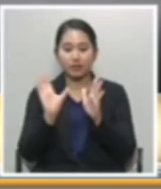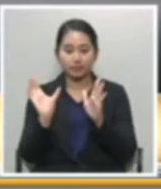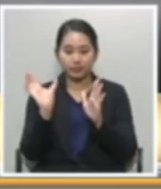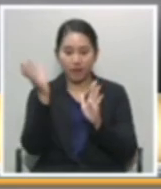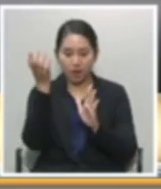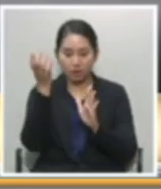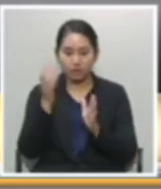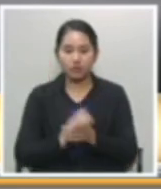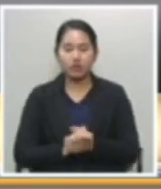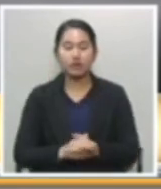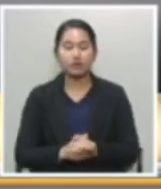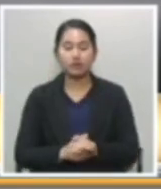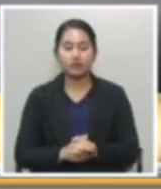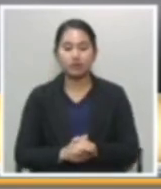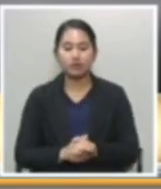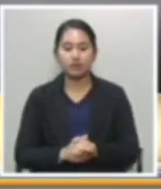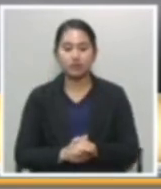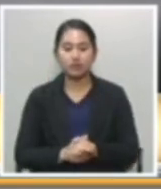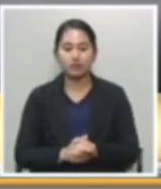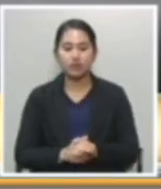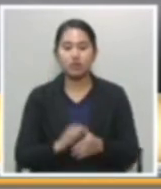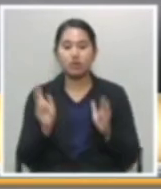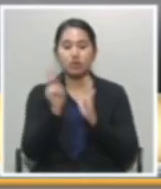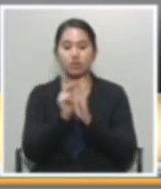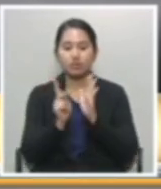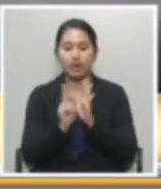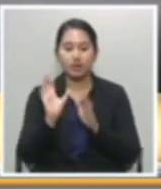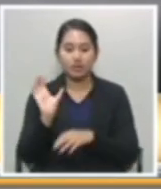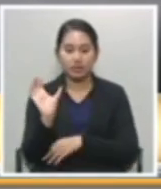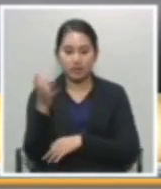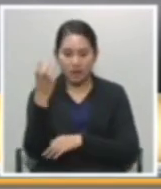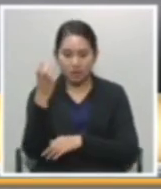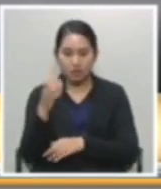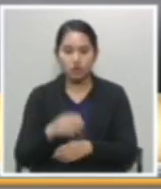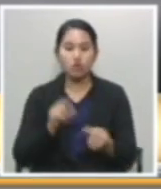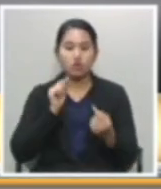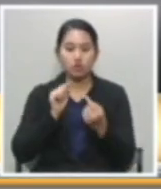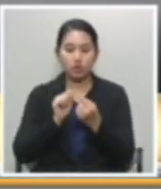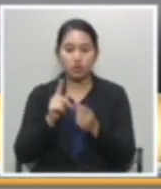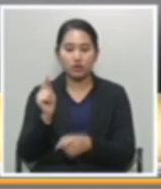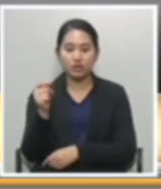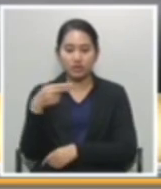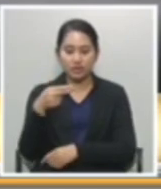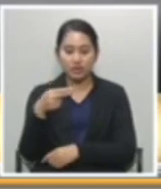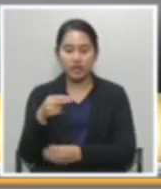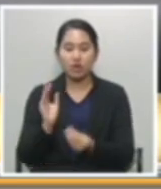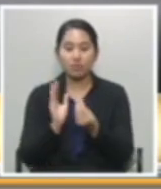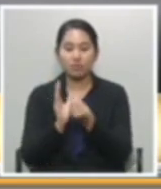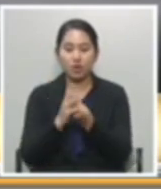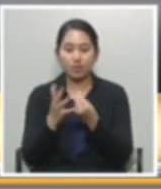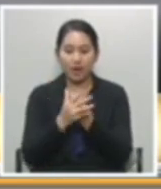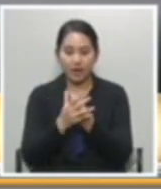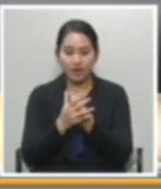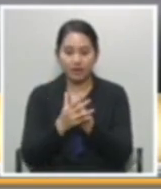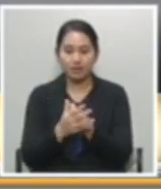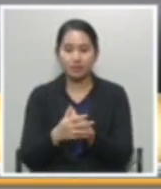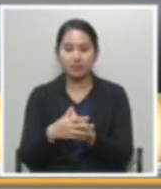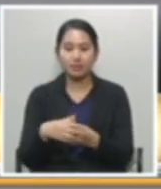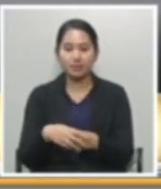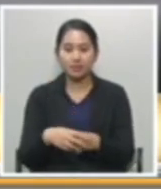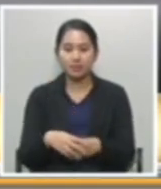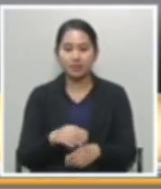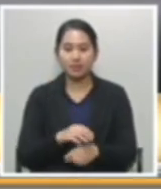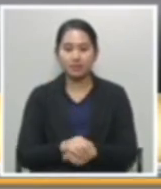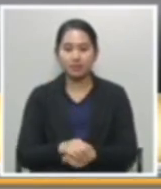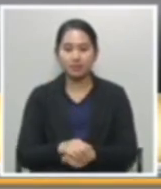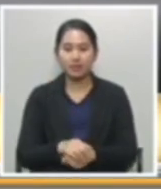เรื่องผลไม้เป็นพิษเนี่ยทฤษฎีเรื่องผลไม้เป็นพิษเนี่ยนะครับ ป็นหลักกฎหมายสากลที่ทั่วโลกเขายอม